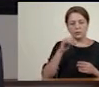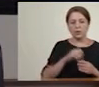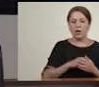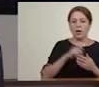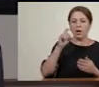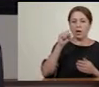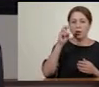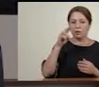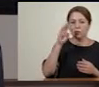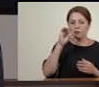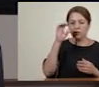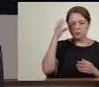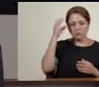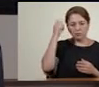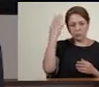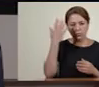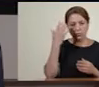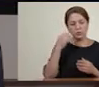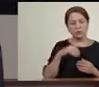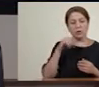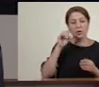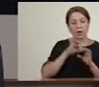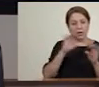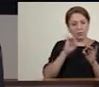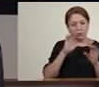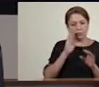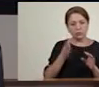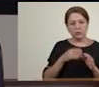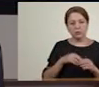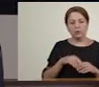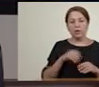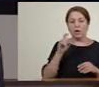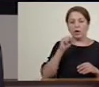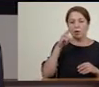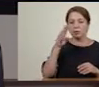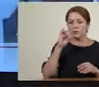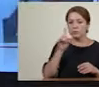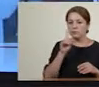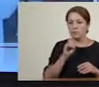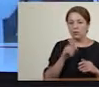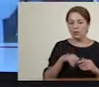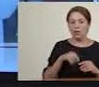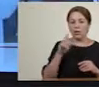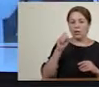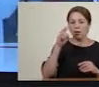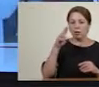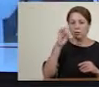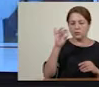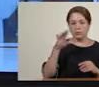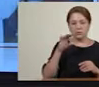biluvchi, hadis aytuvchi deganidir. Hadis o'zi nima? Hadis